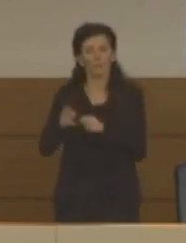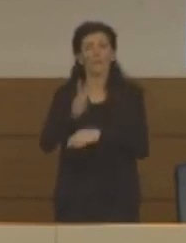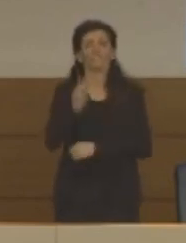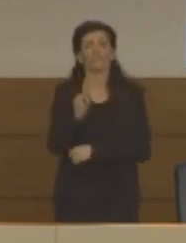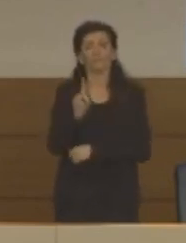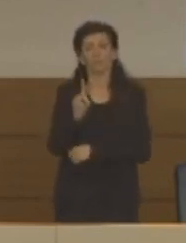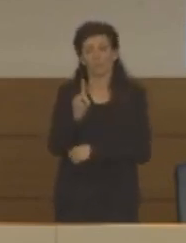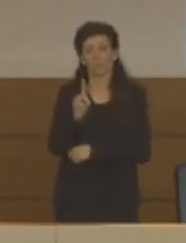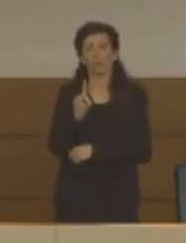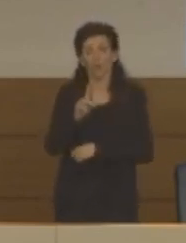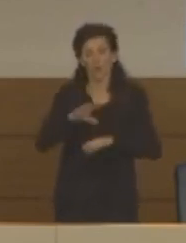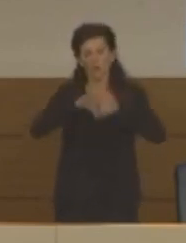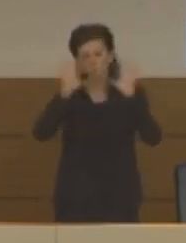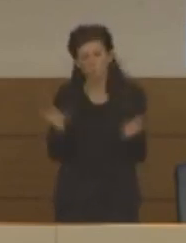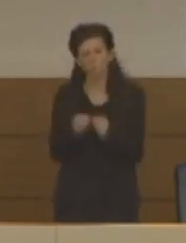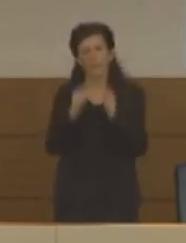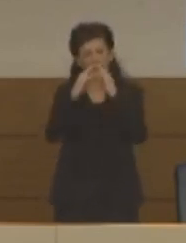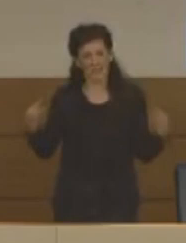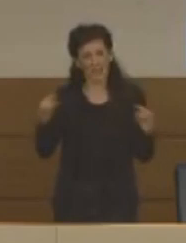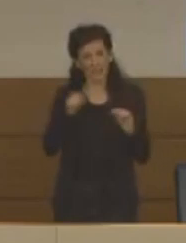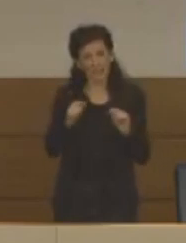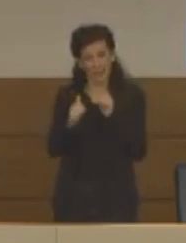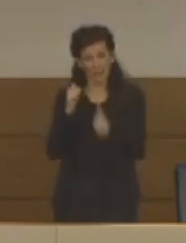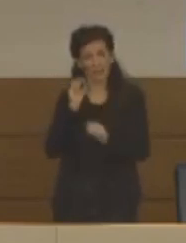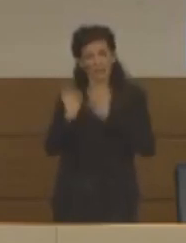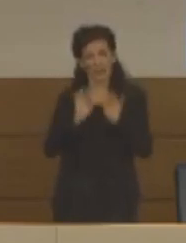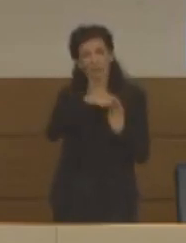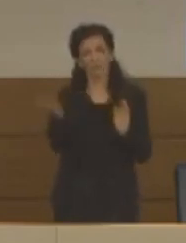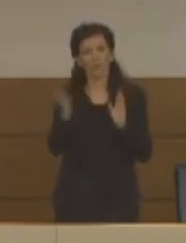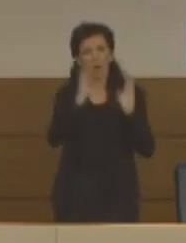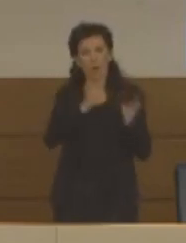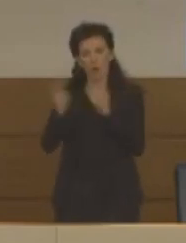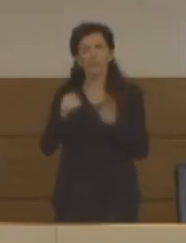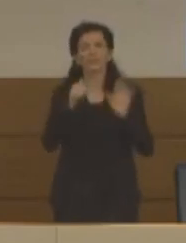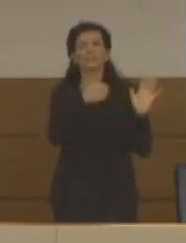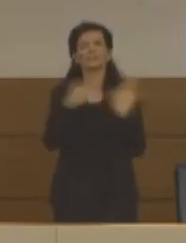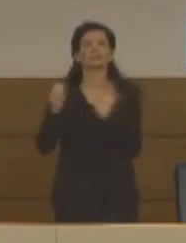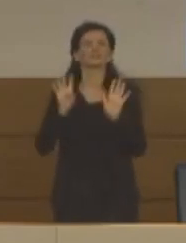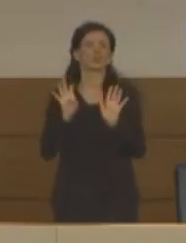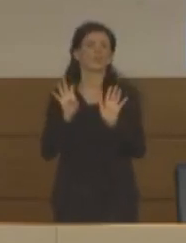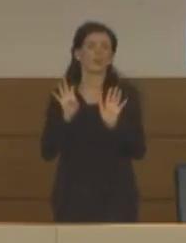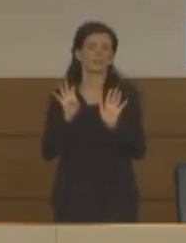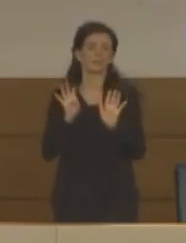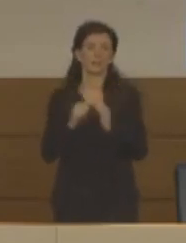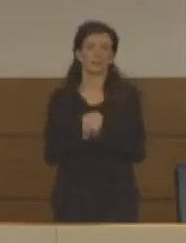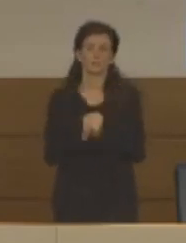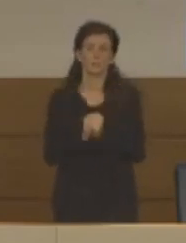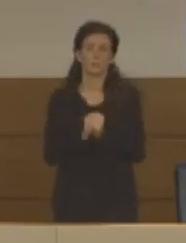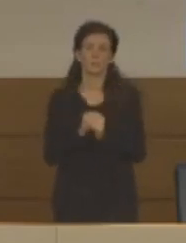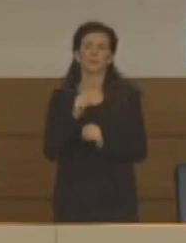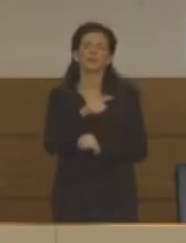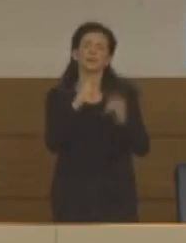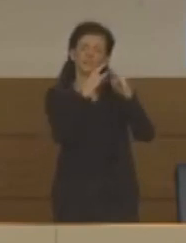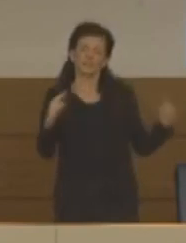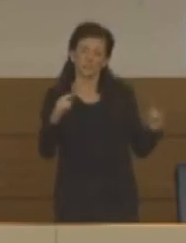tende che porta il totale le tende per il pre triage 690 rimane fermo al numero delle